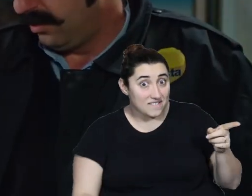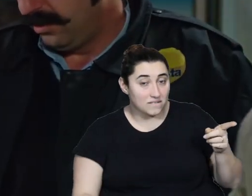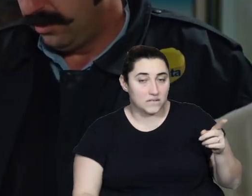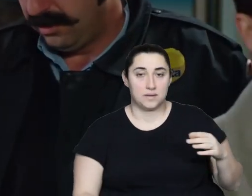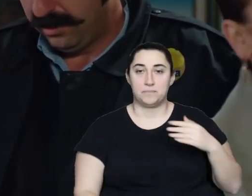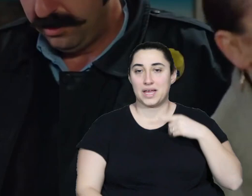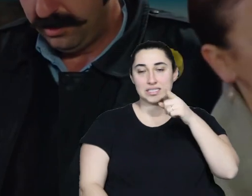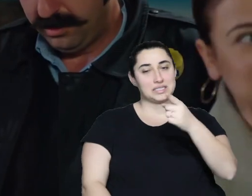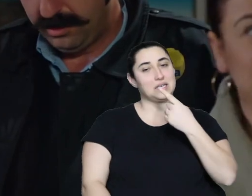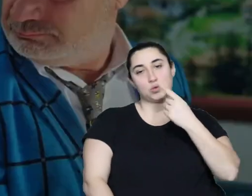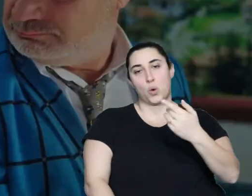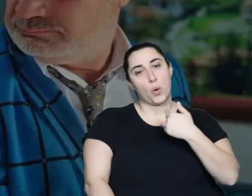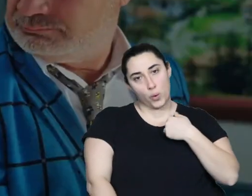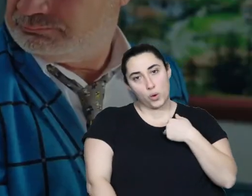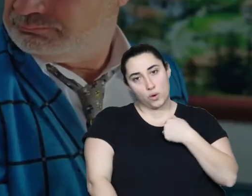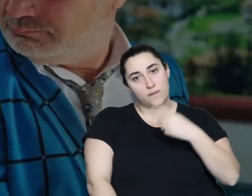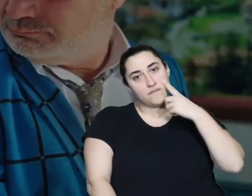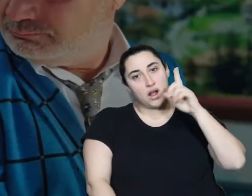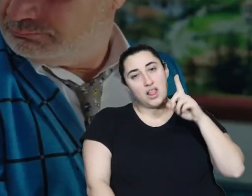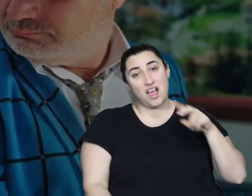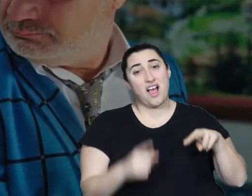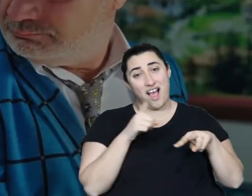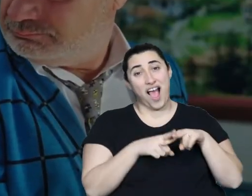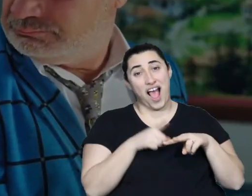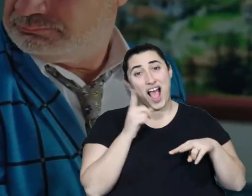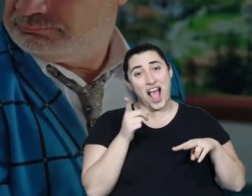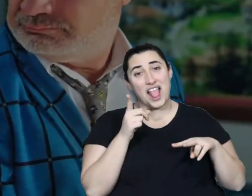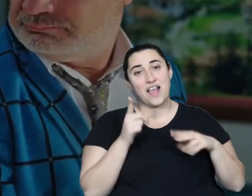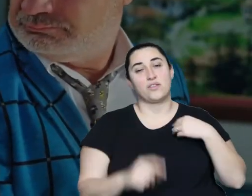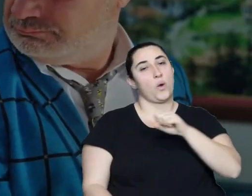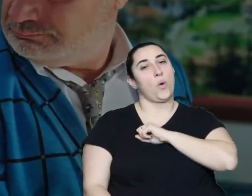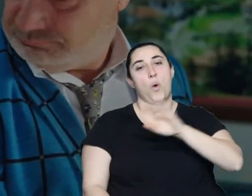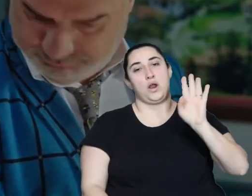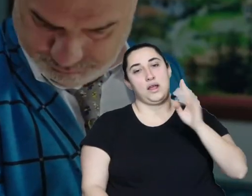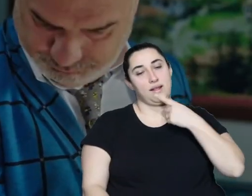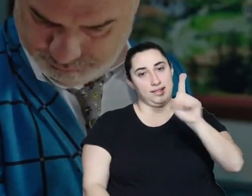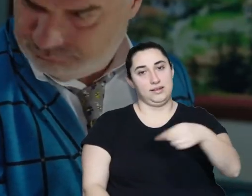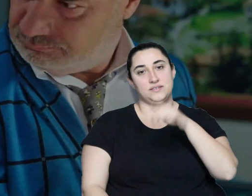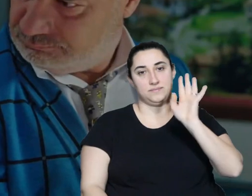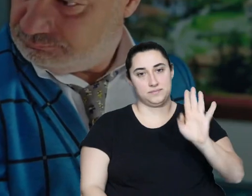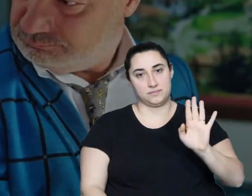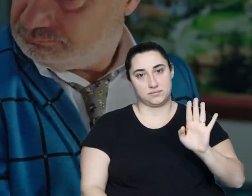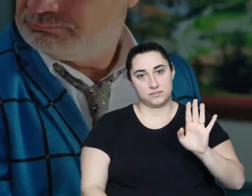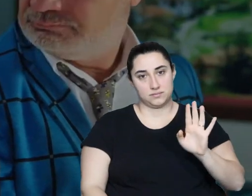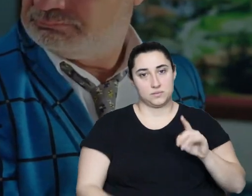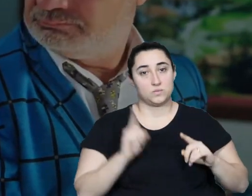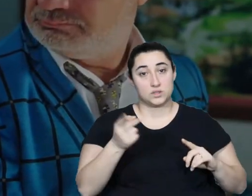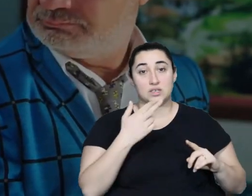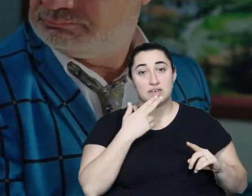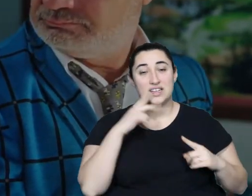Ay ben size söyleyeyim. Vallahi bu Alev denen kadından korkulur. Aha şuraya yazıyorum.